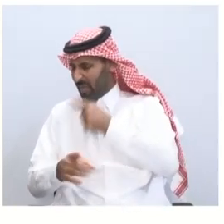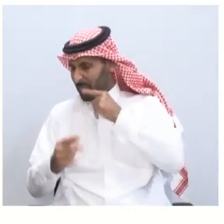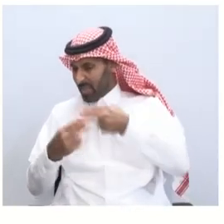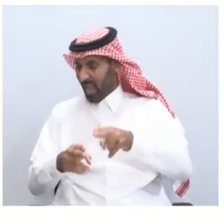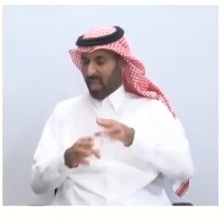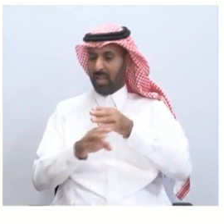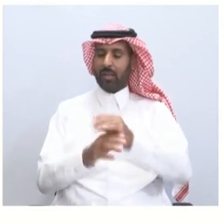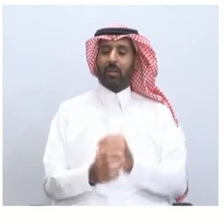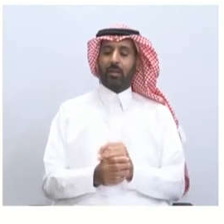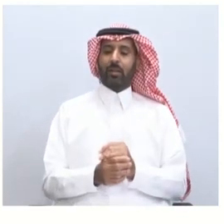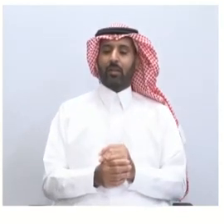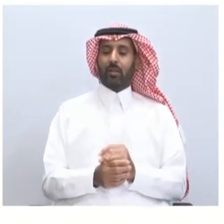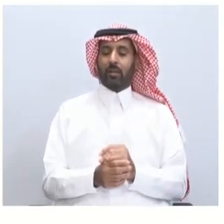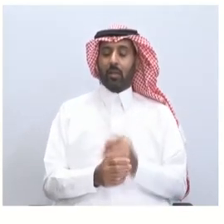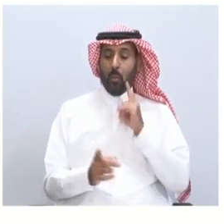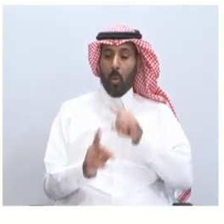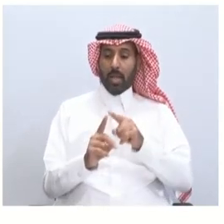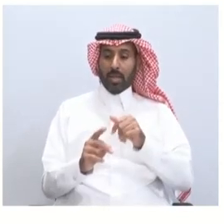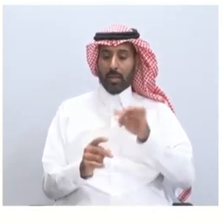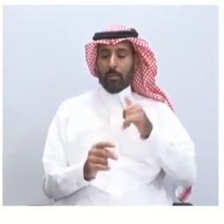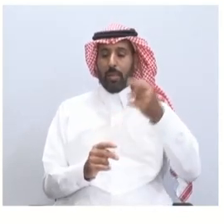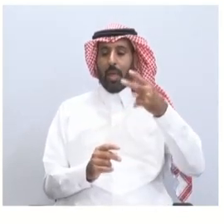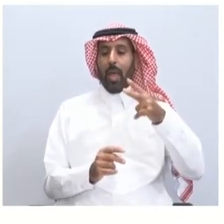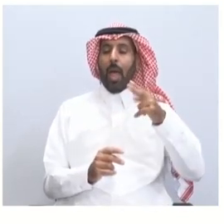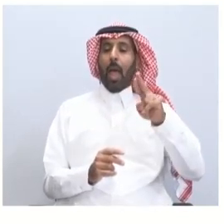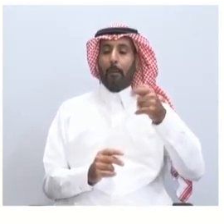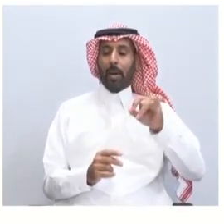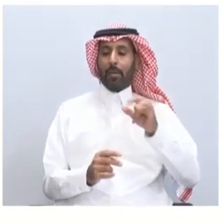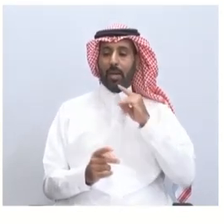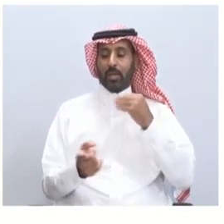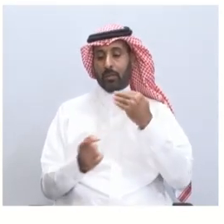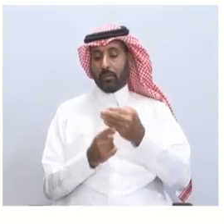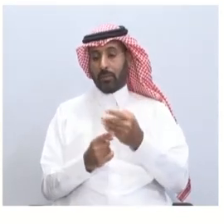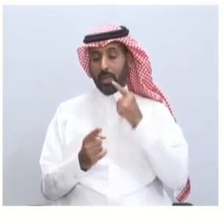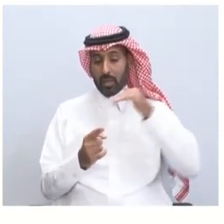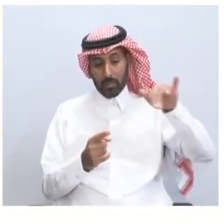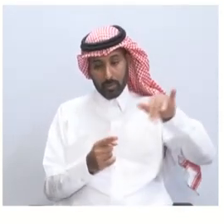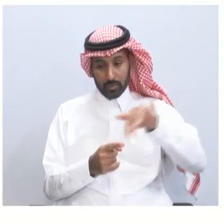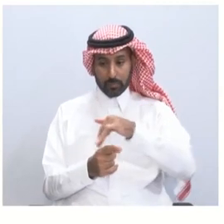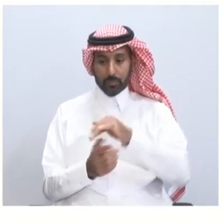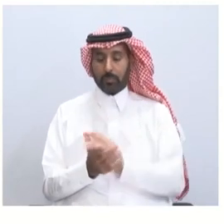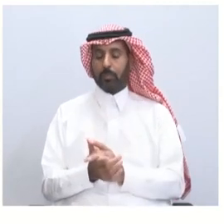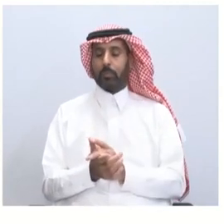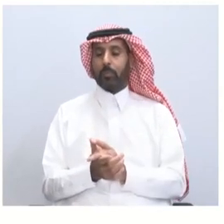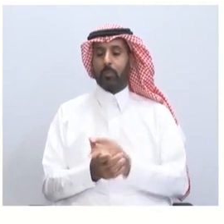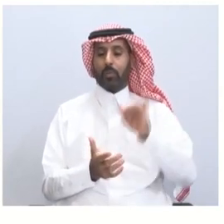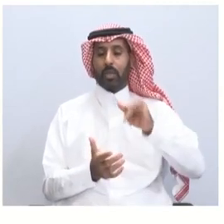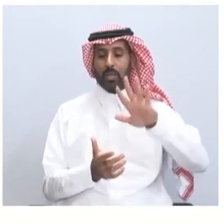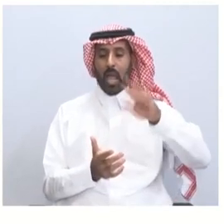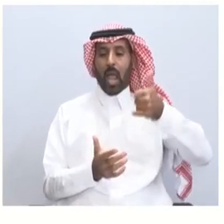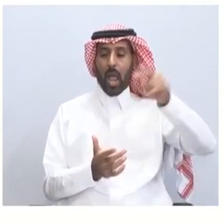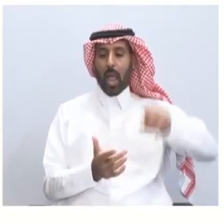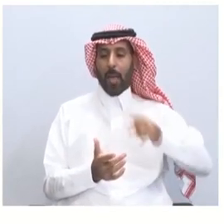عندما واجه محمد بن مشاري بن معمر ايضا عندما عاد ايضا الامير مشاري بن سعود